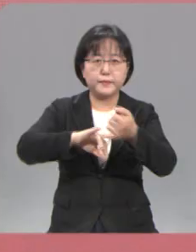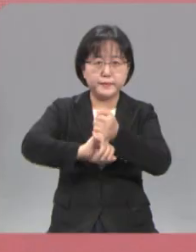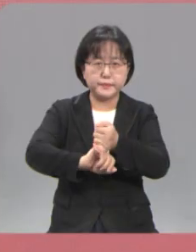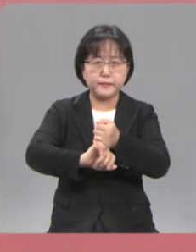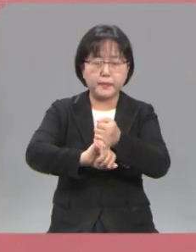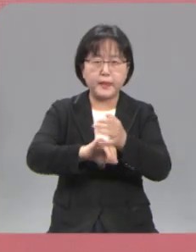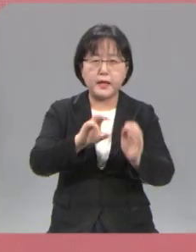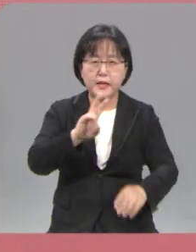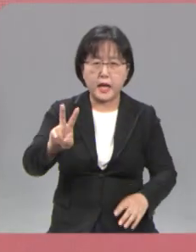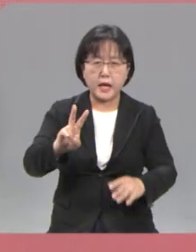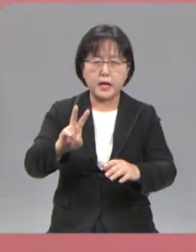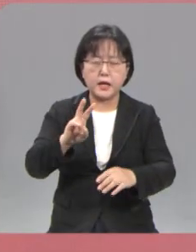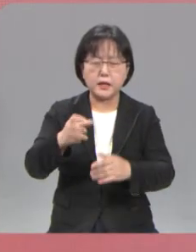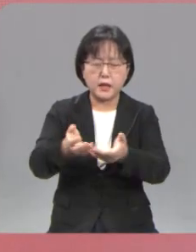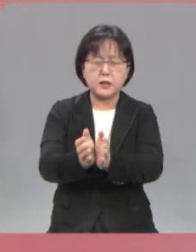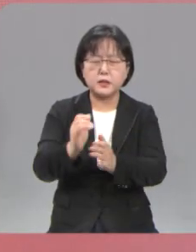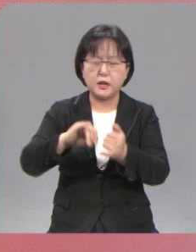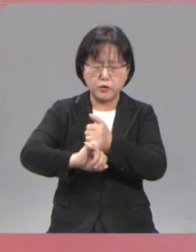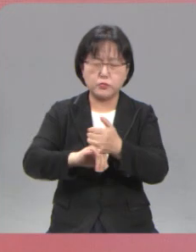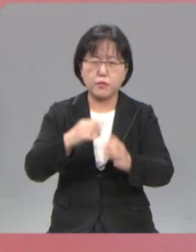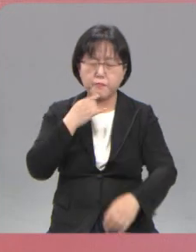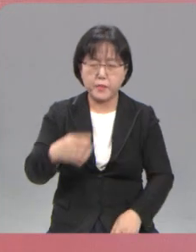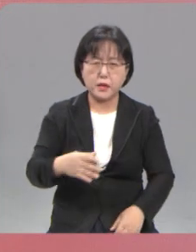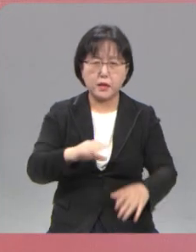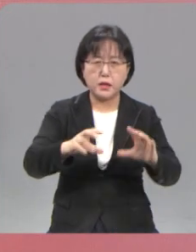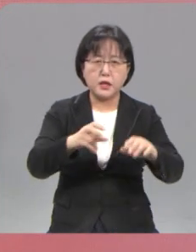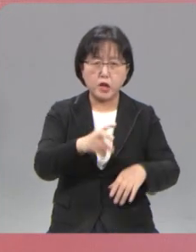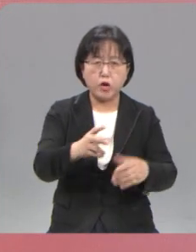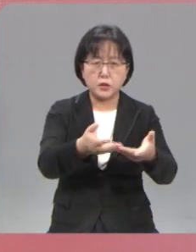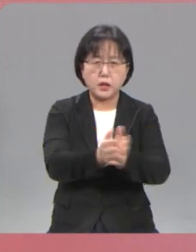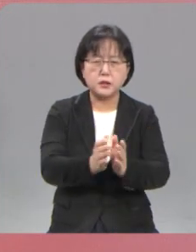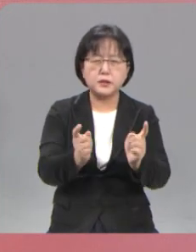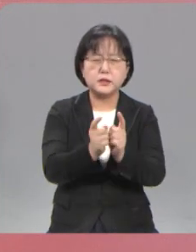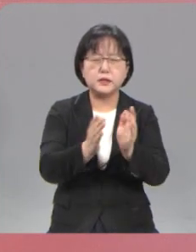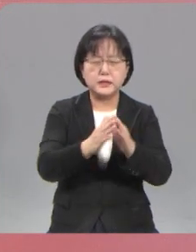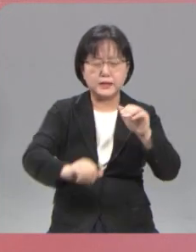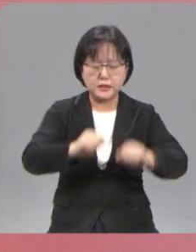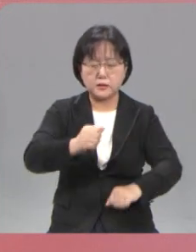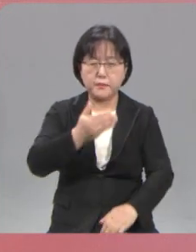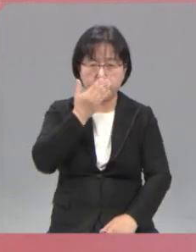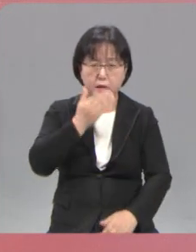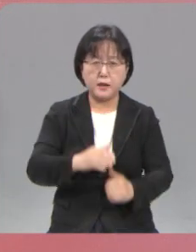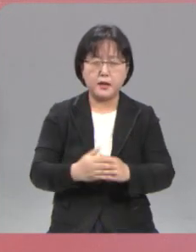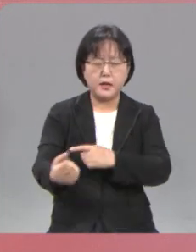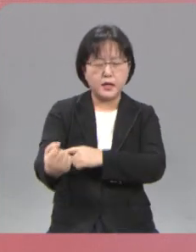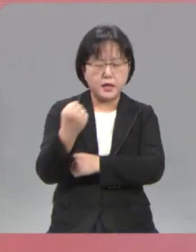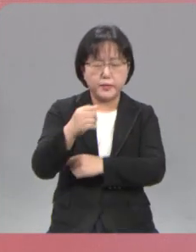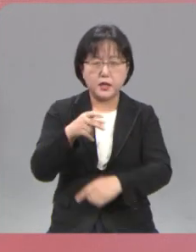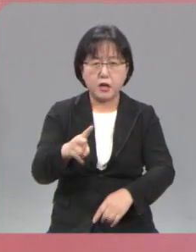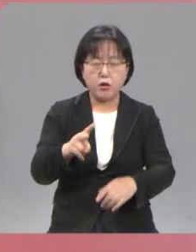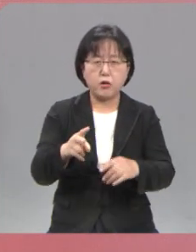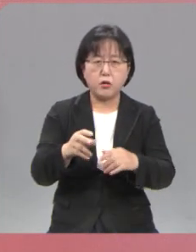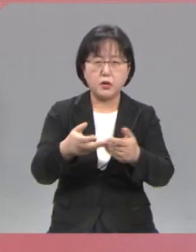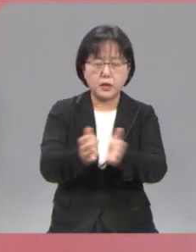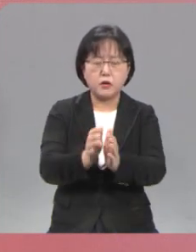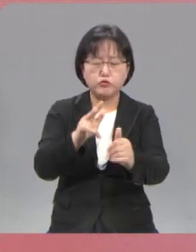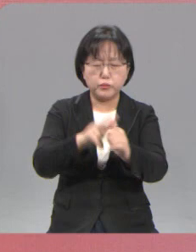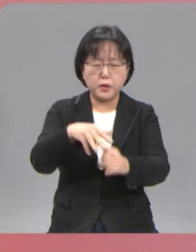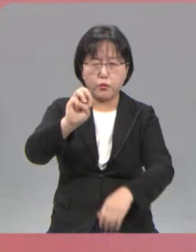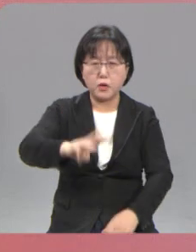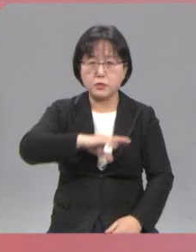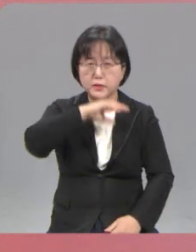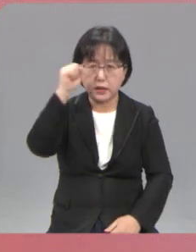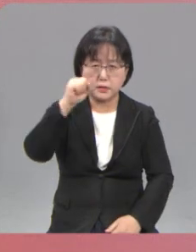수록하는 약속만 할뿐 여당인 국민의 힘만이 바로 실천할 수 있습니다 힘 있는 여당 후보인 제가 광주에서